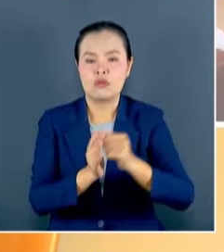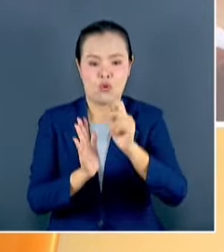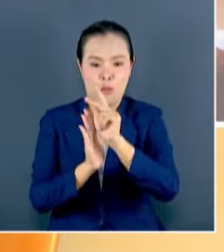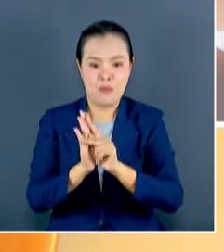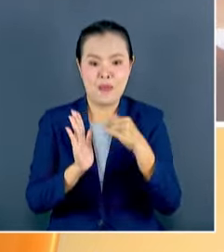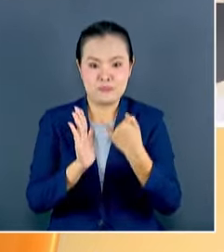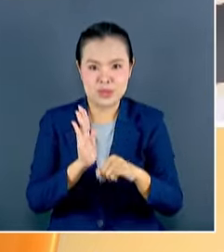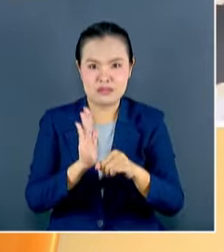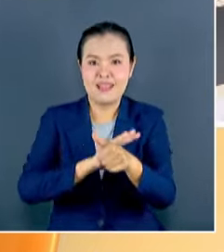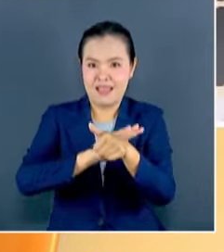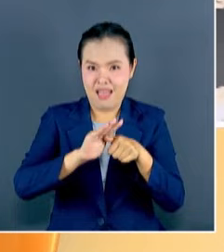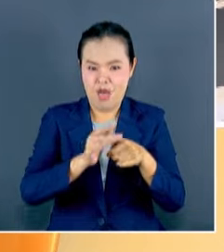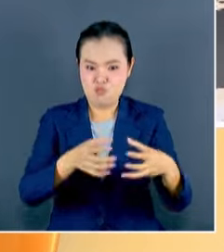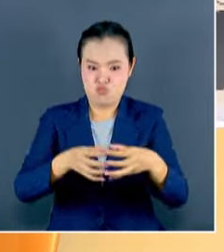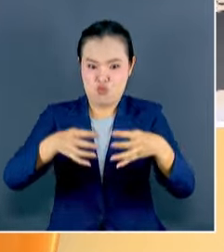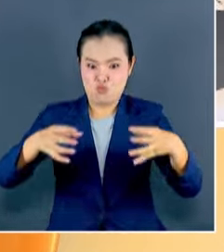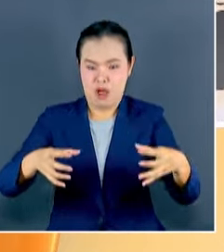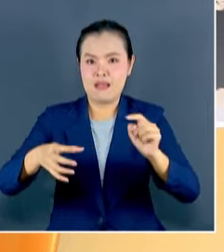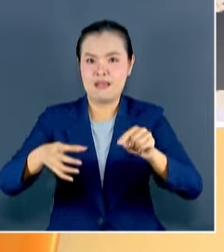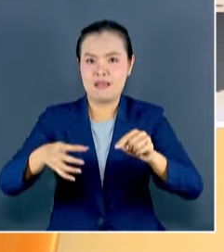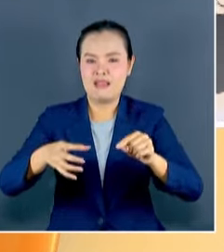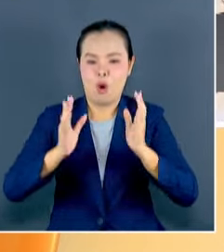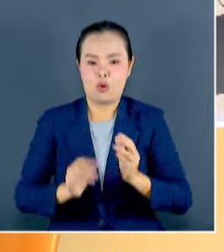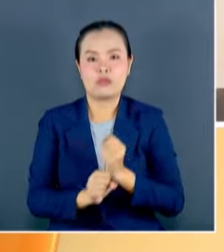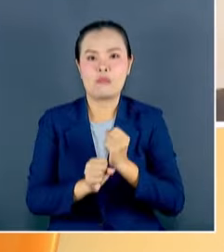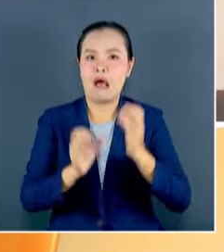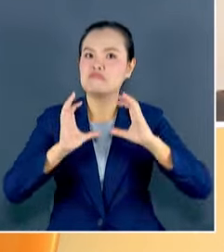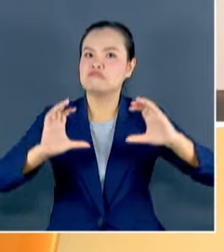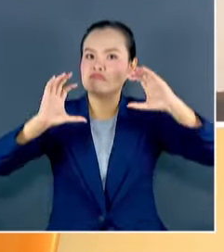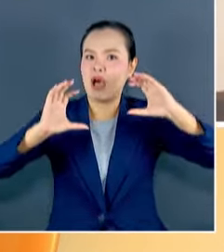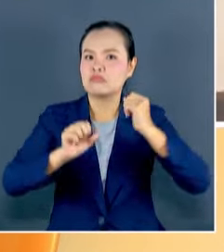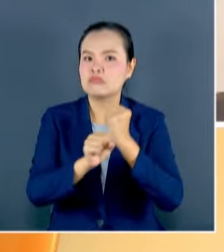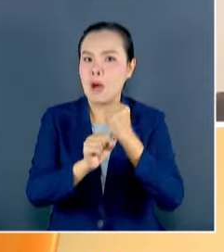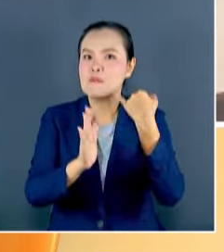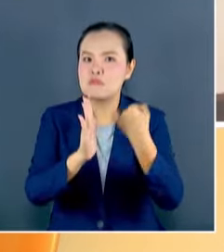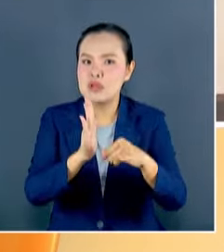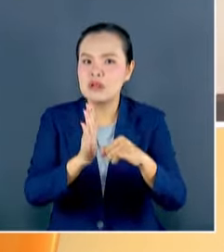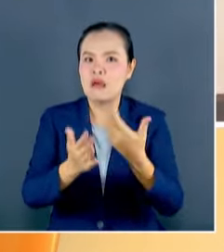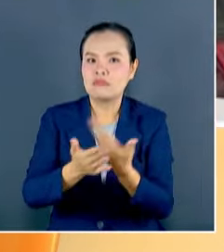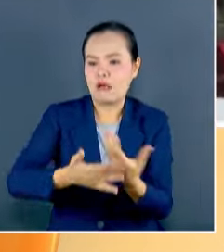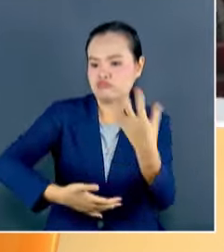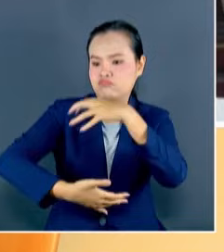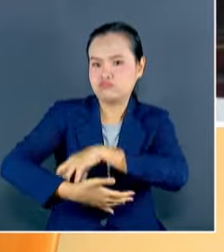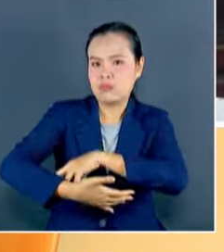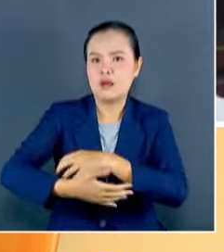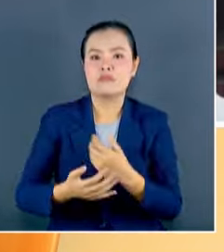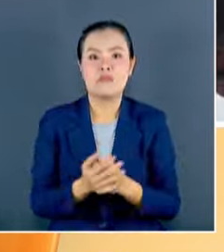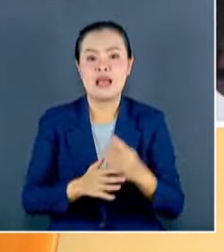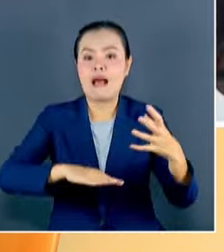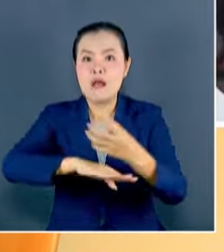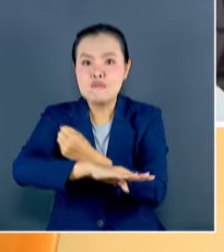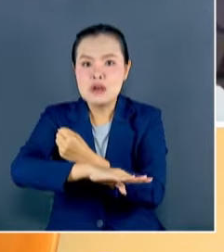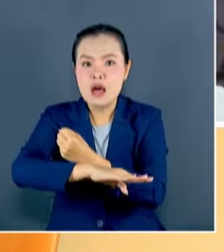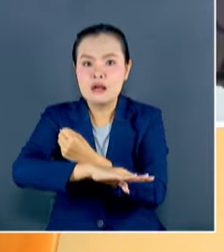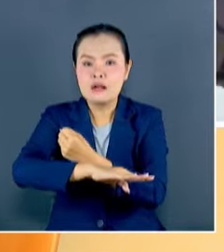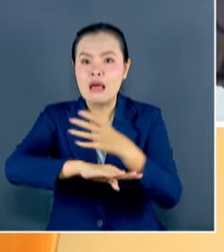นี้ซึ่งเป็นขบวนการใหญ่มีเจ้าหน้าที่รัฐเกี่ยวข้องด้วยแล้วก็ไปพบความเชื่อมโยงกับชื่อนักการเมืองยังไ